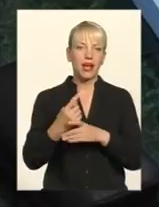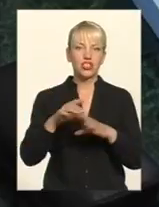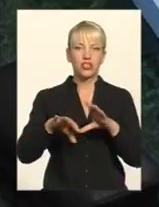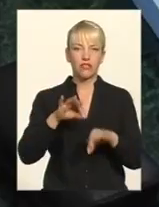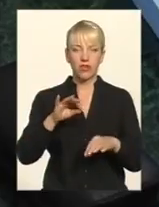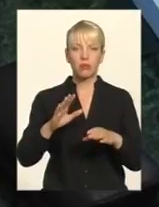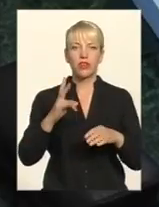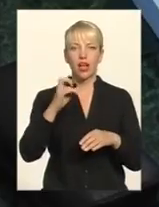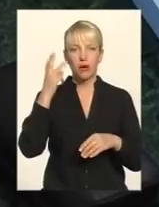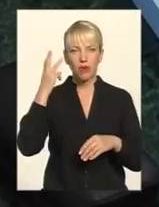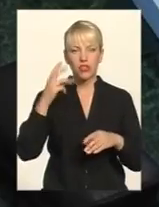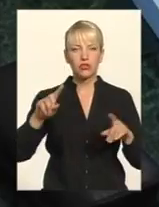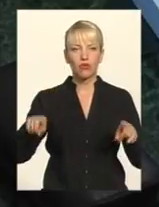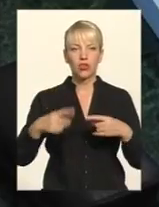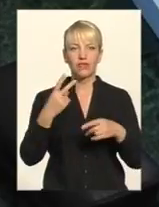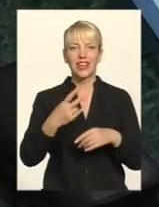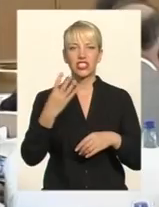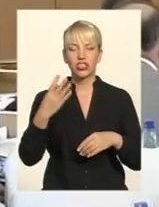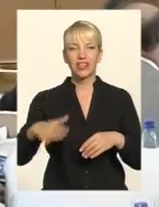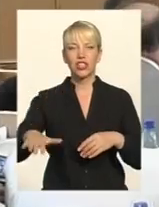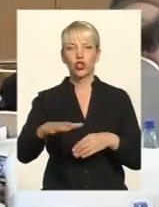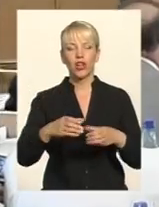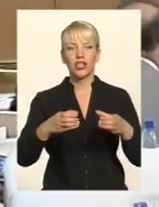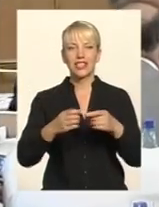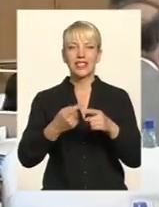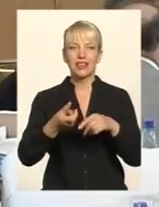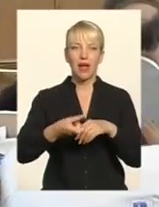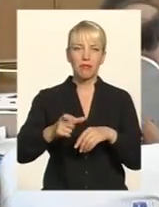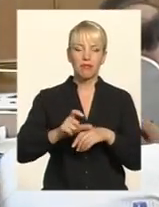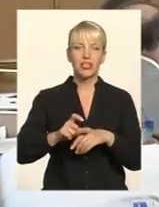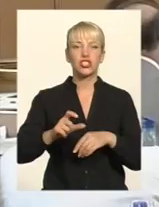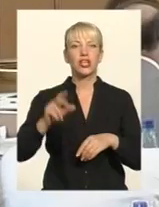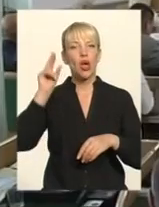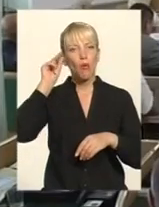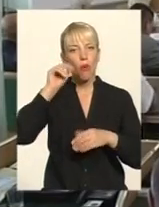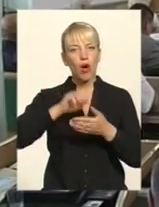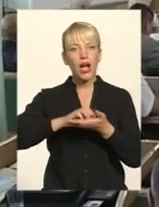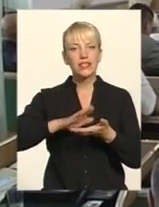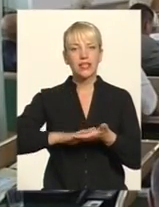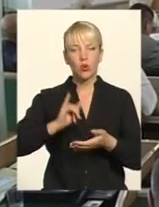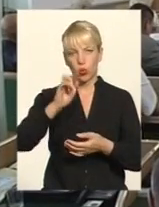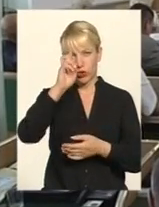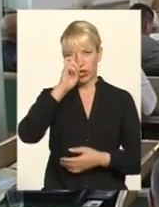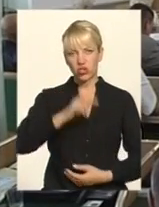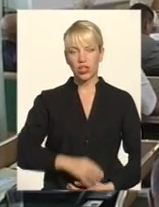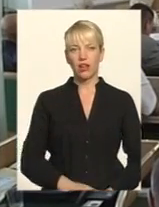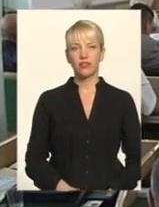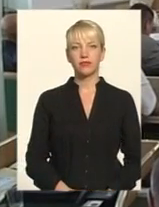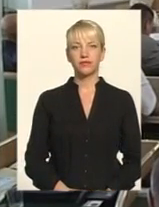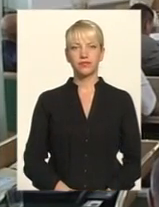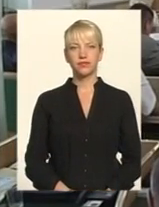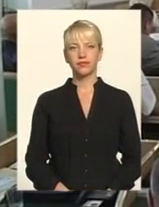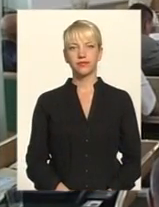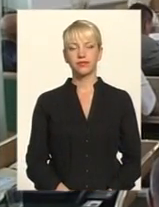утворено 24 територіальні громади, а це найбільший показник у державі. Тетяна Пресикар, Юрій Чорний для інформації. Цінного випуску.